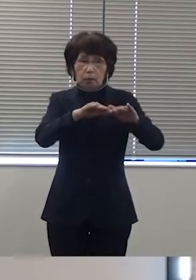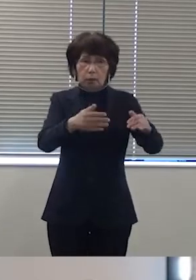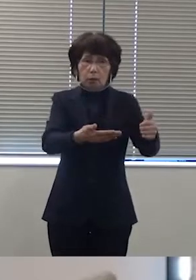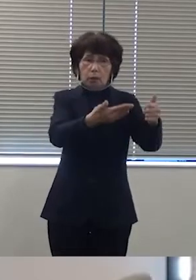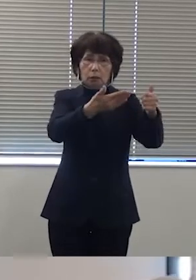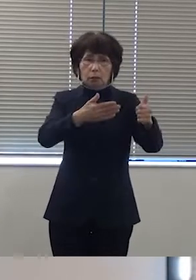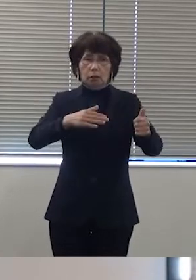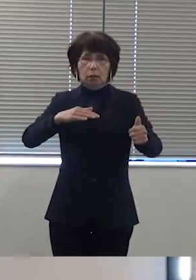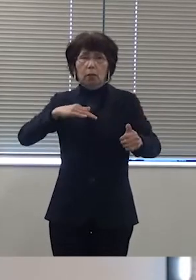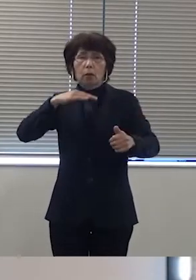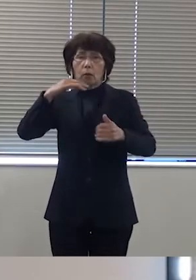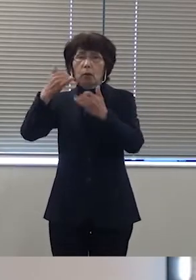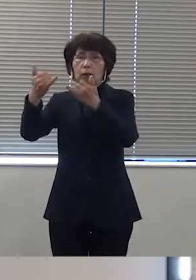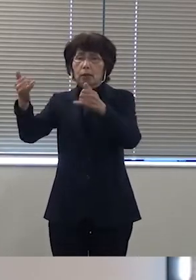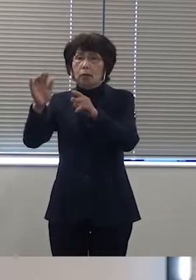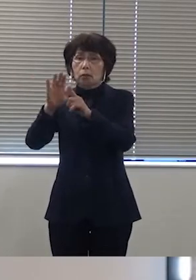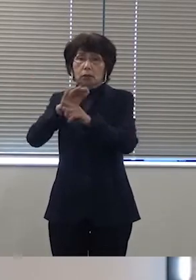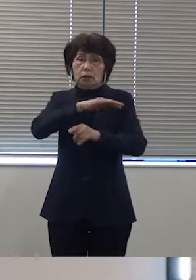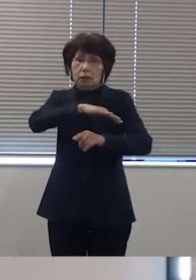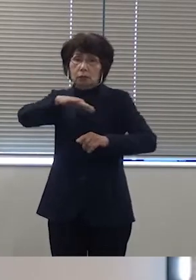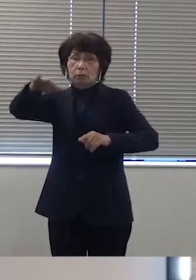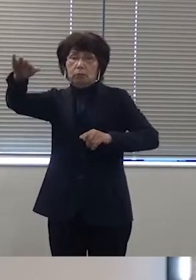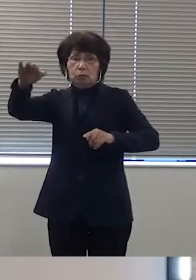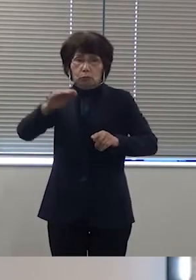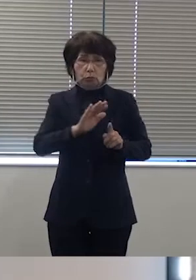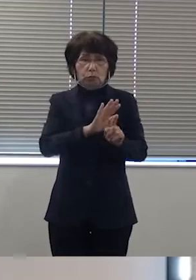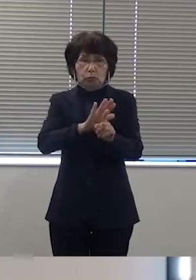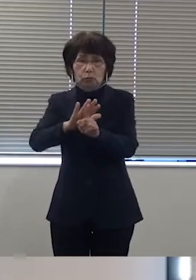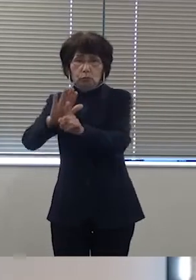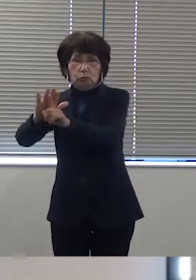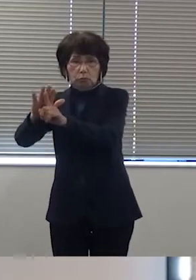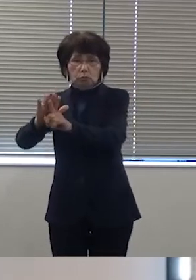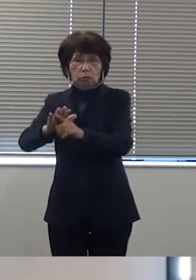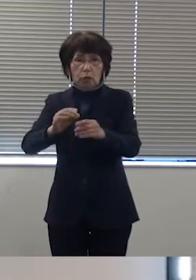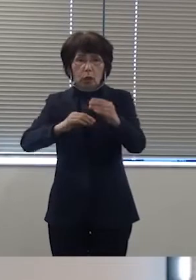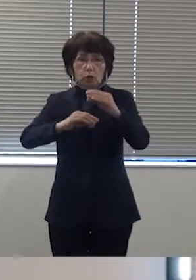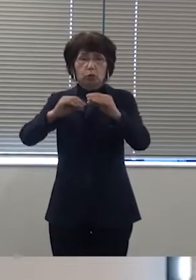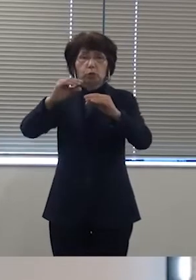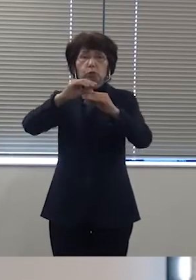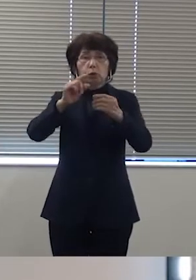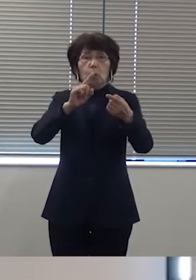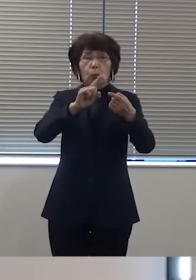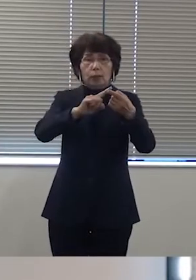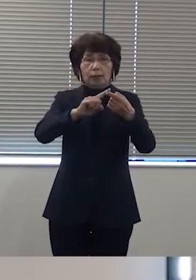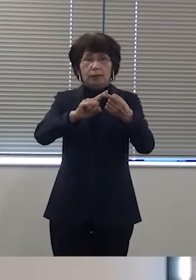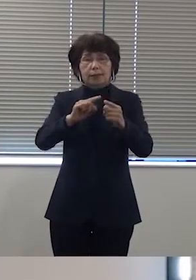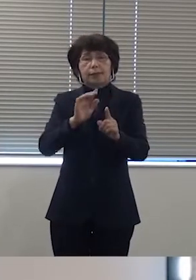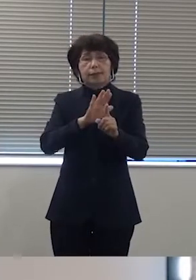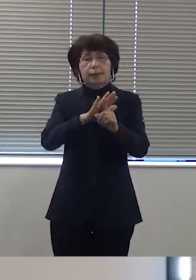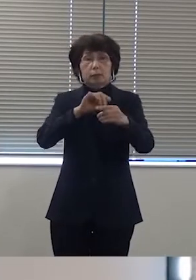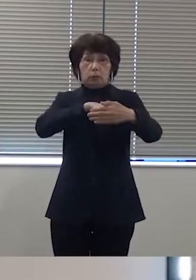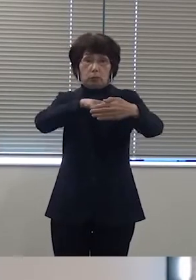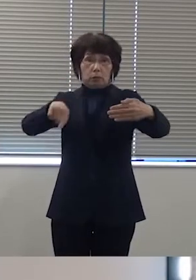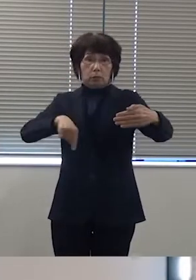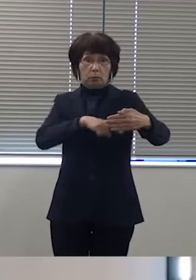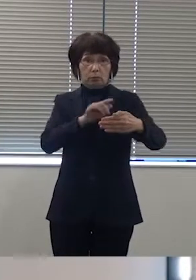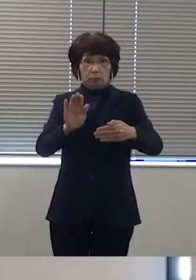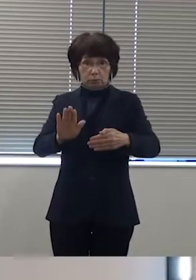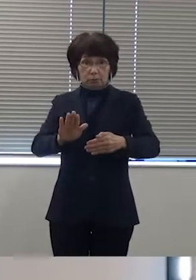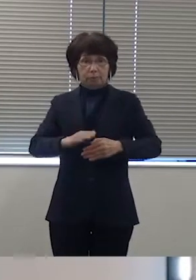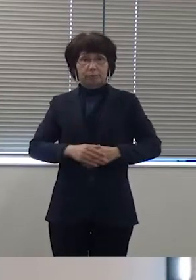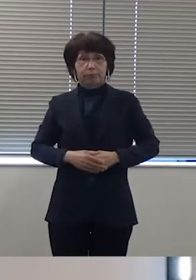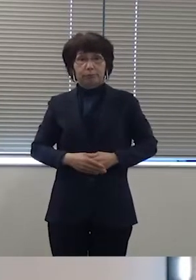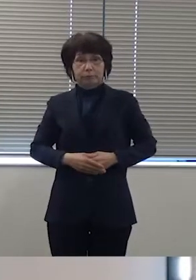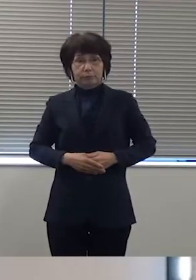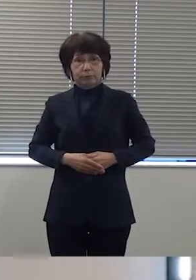こうということが、重層的支援体制の中身でございますが、それで、また9ページ、